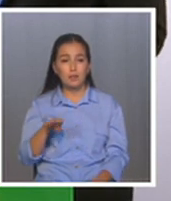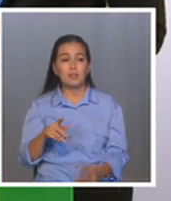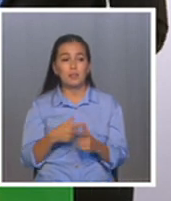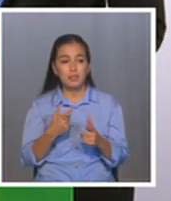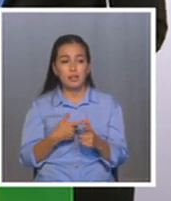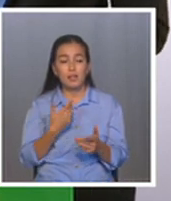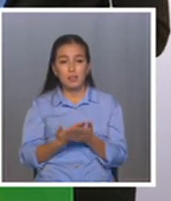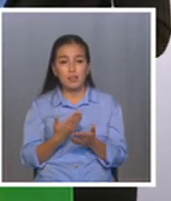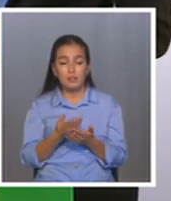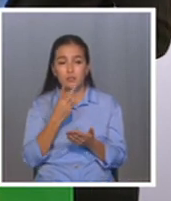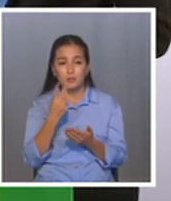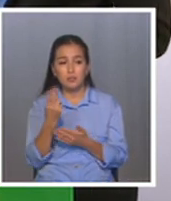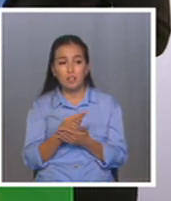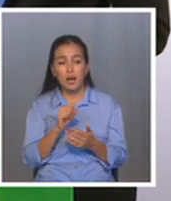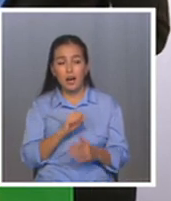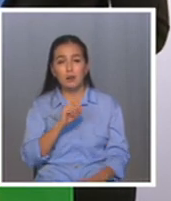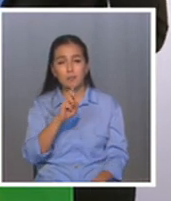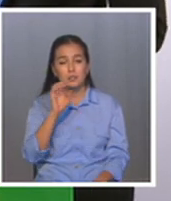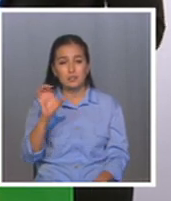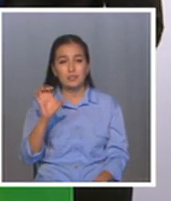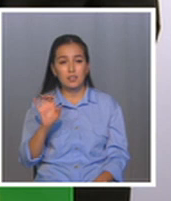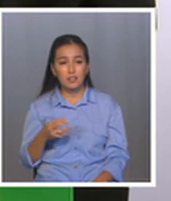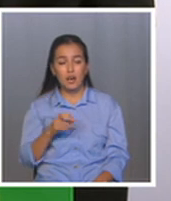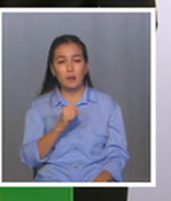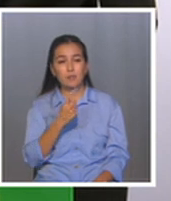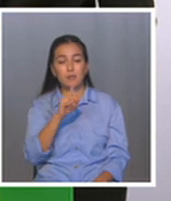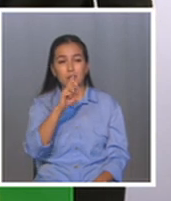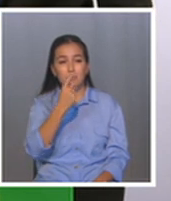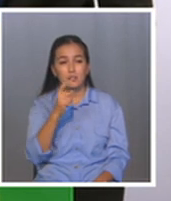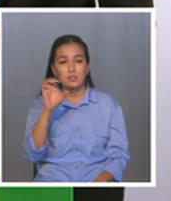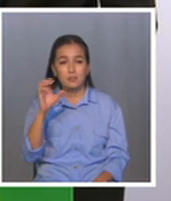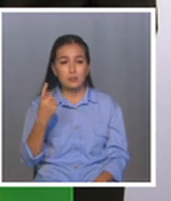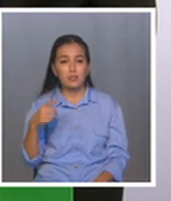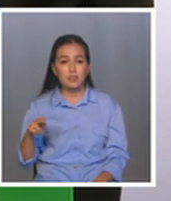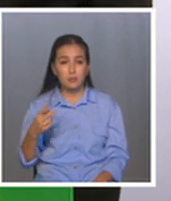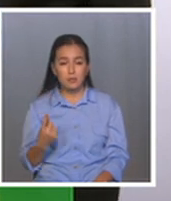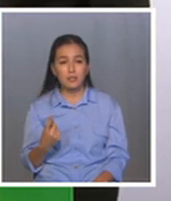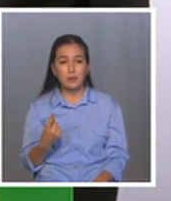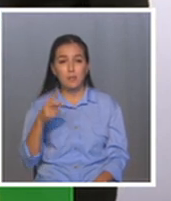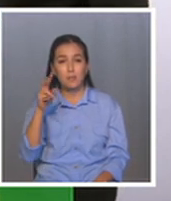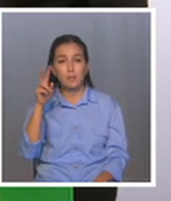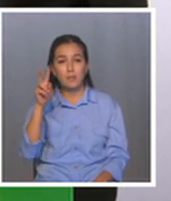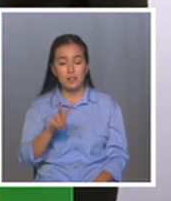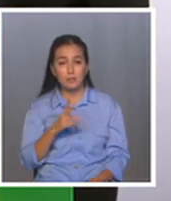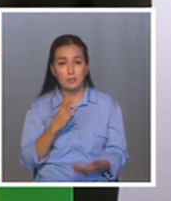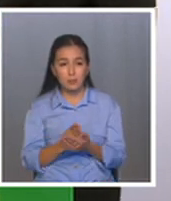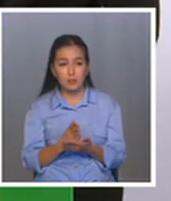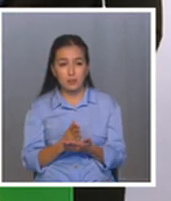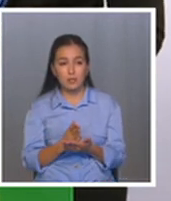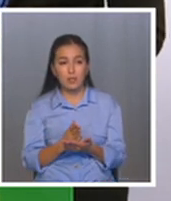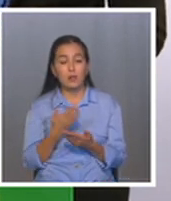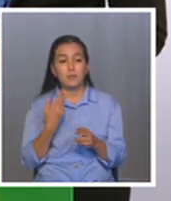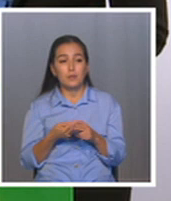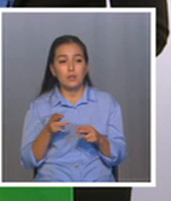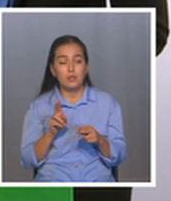Мысалға суретте А, Б, С, Д, А1, Б1, С1, Д1 параллелепипеді берілген.